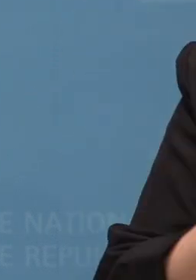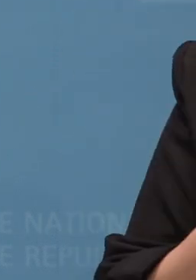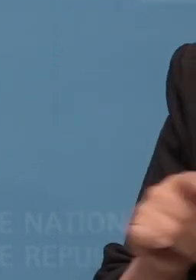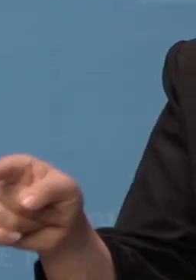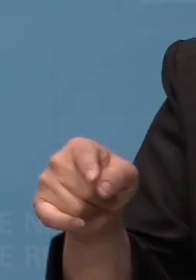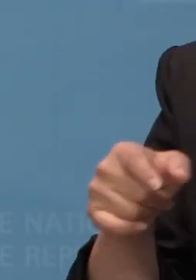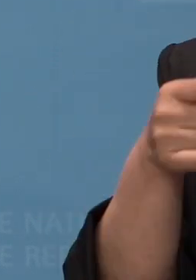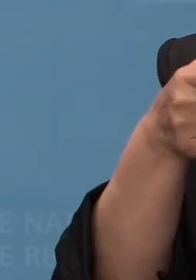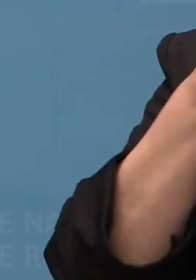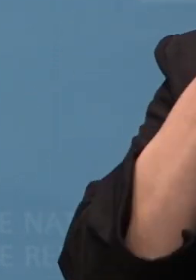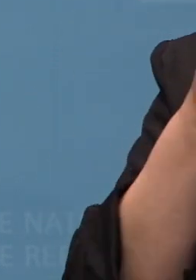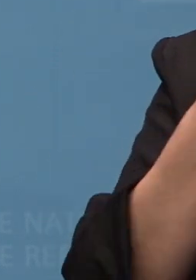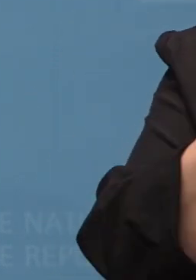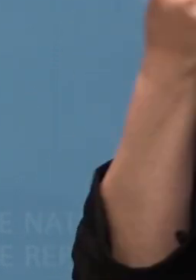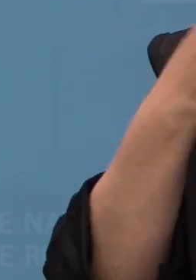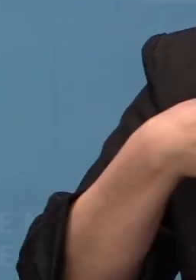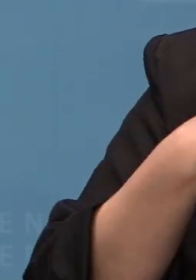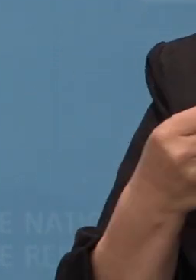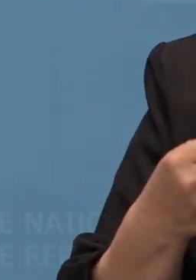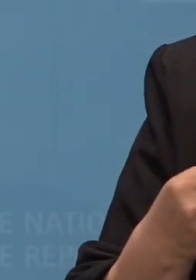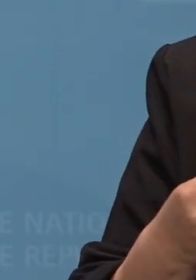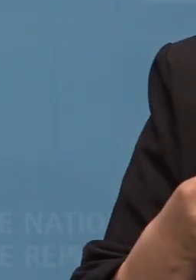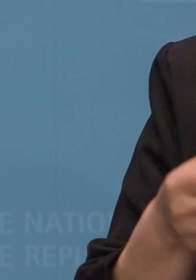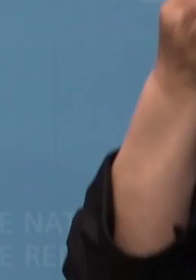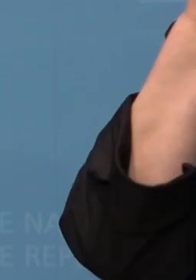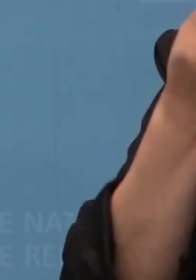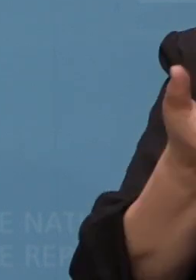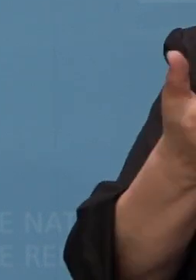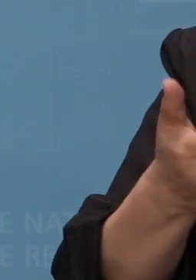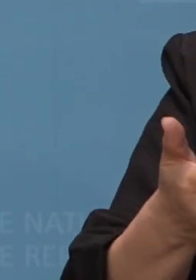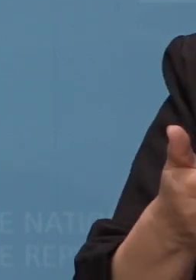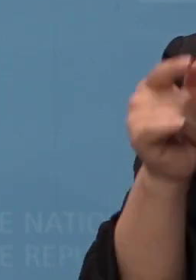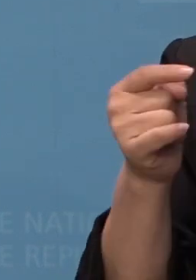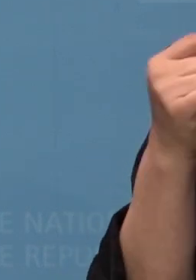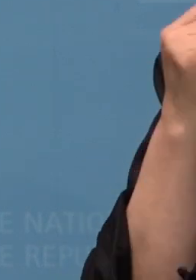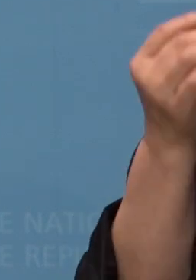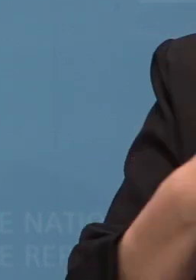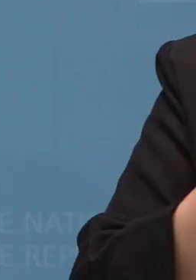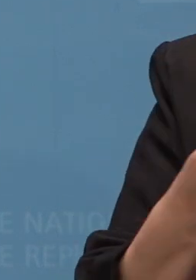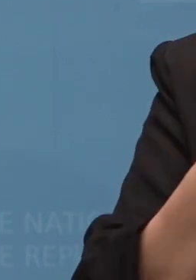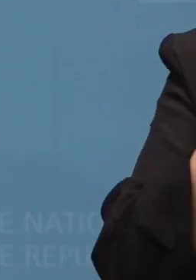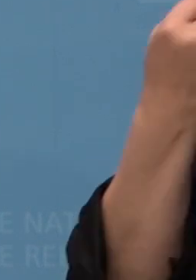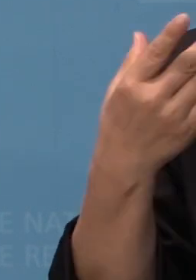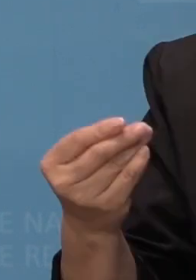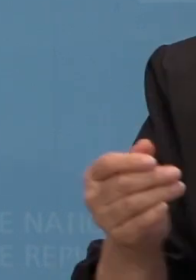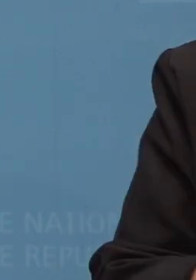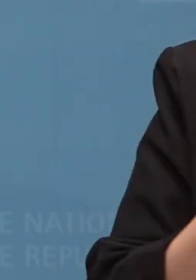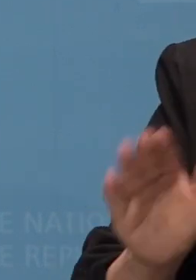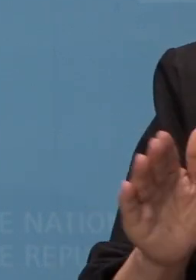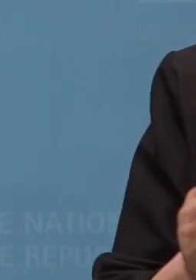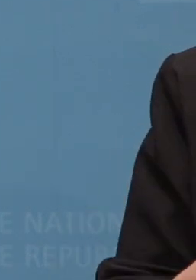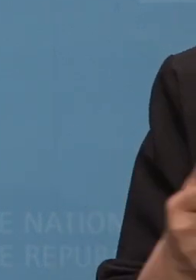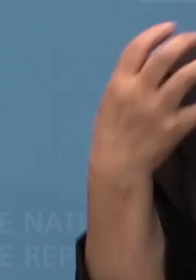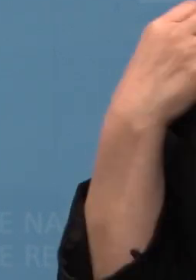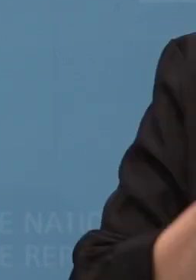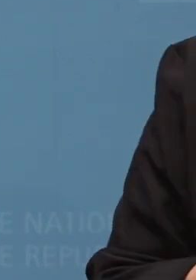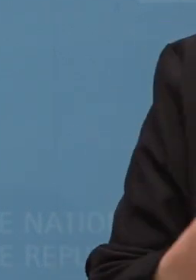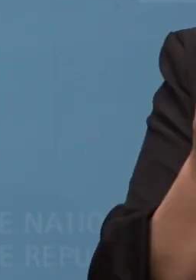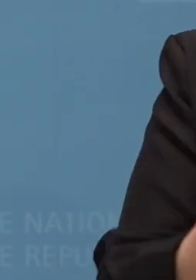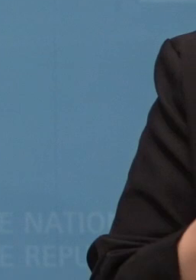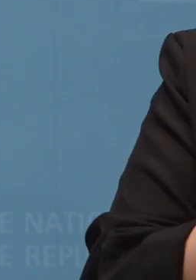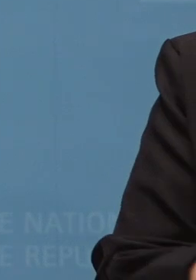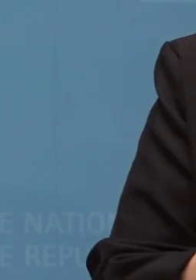하고 이를 근거로 후쿠시마산 식재료의 수입 재개를 요구하려는 것입니다.